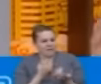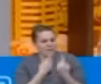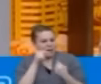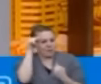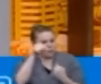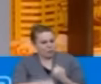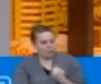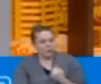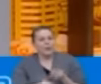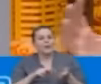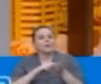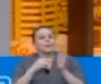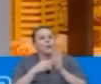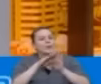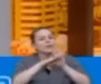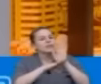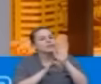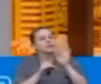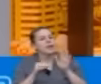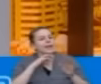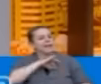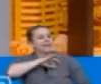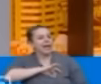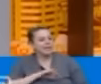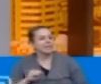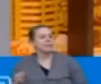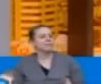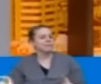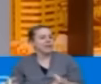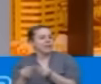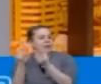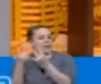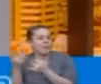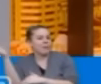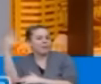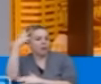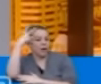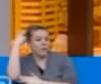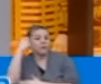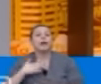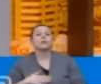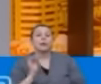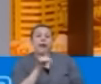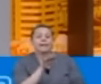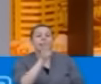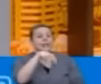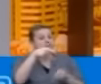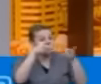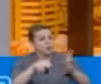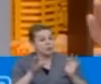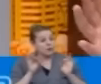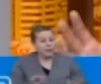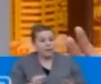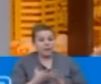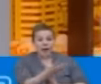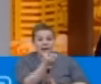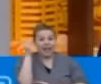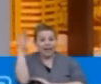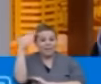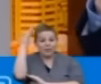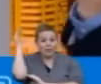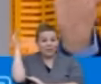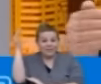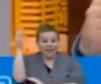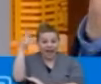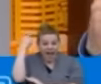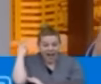תוכנית האינטרסים עם כמה מדינות ערביות. ואני רוצה לומר לך שיש אפשרות באמת לקחת את מדינות ערב